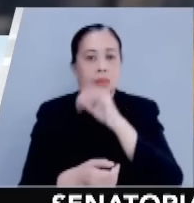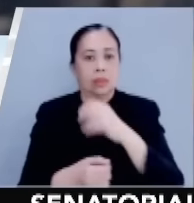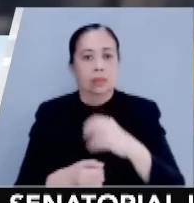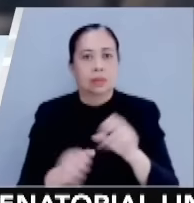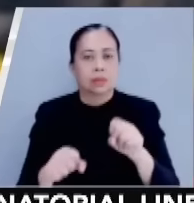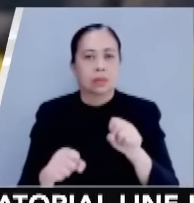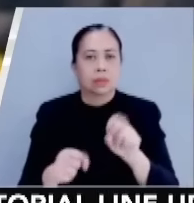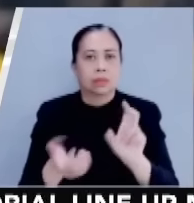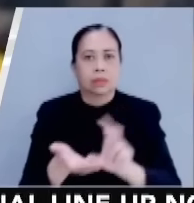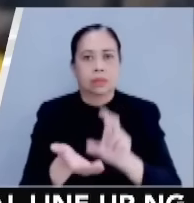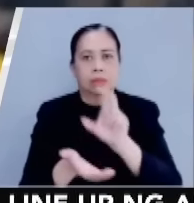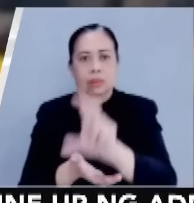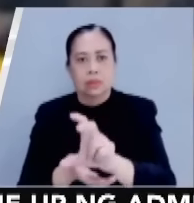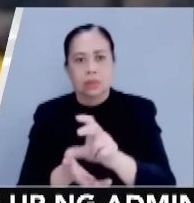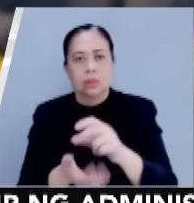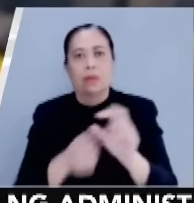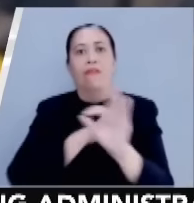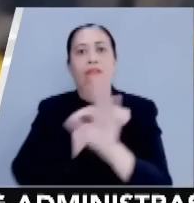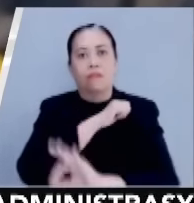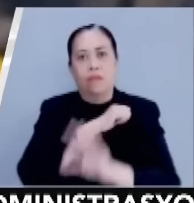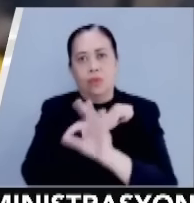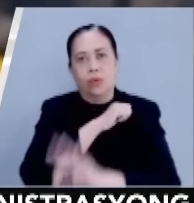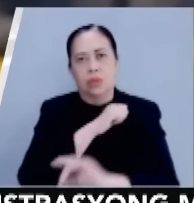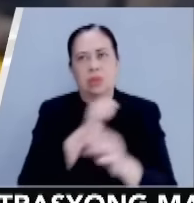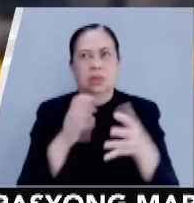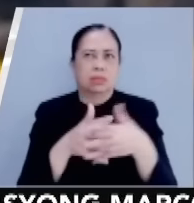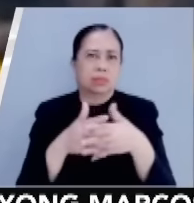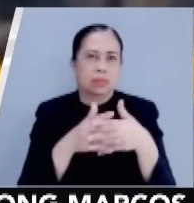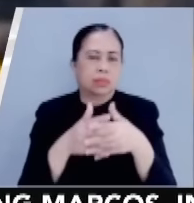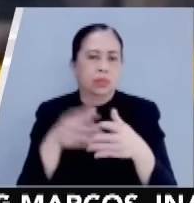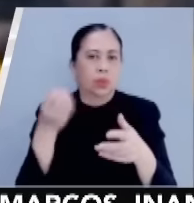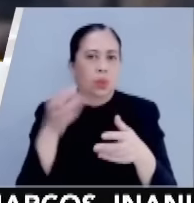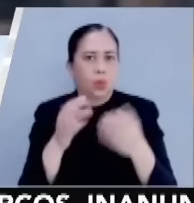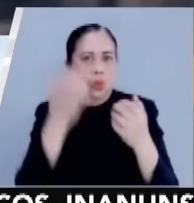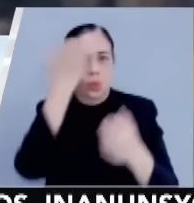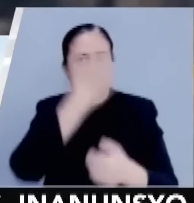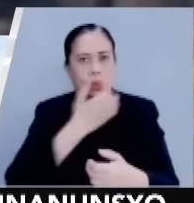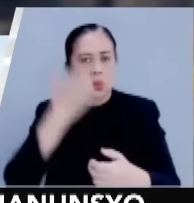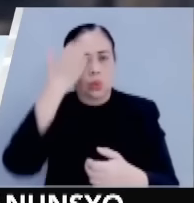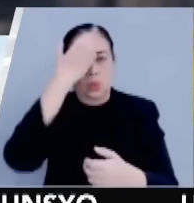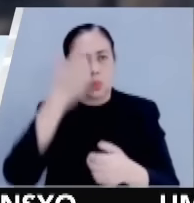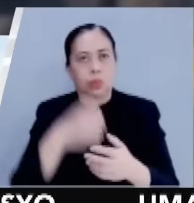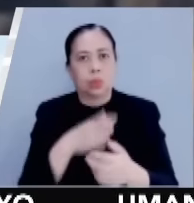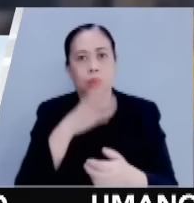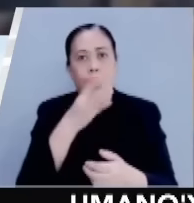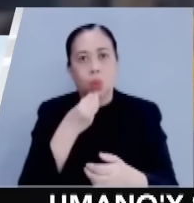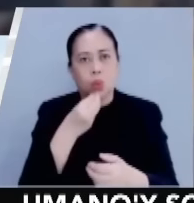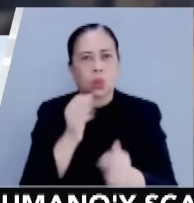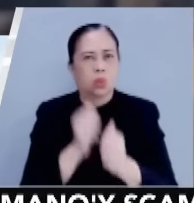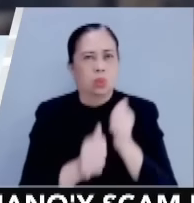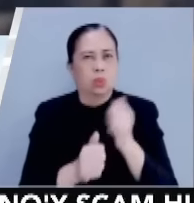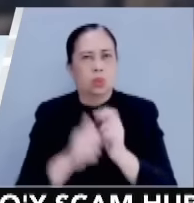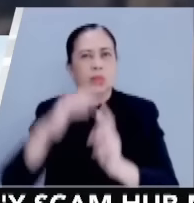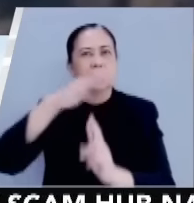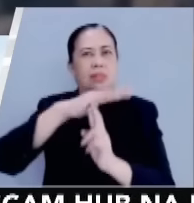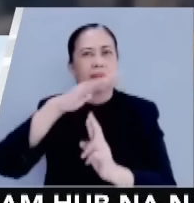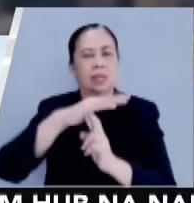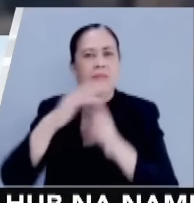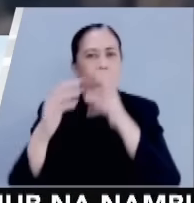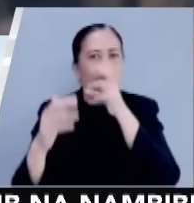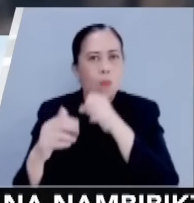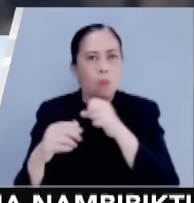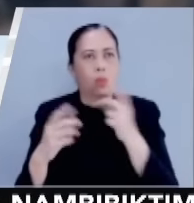na foreigners, usually American or European, na usually mga retired ang gusto nila, yung walang